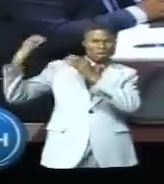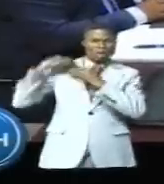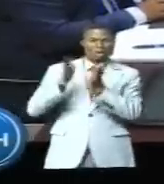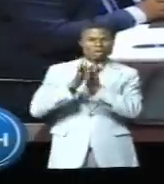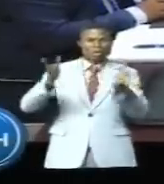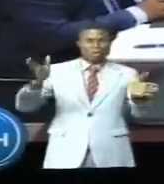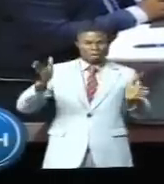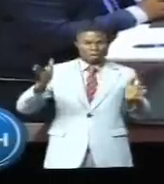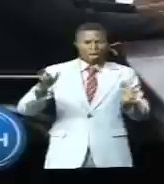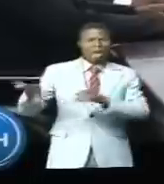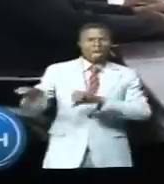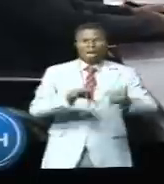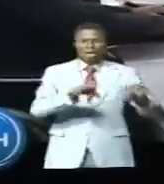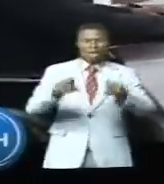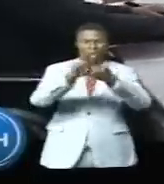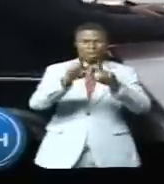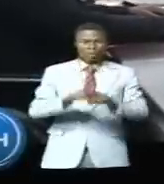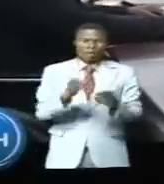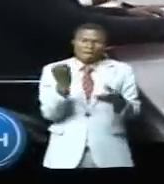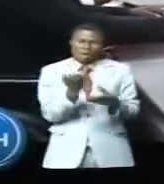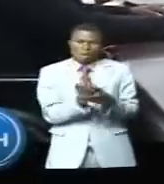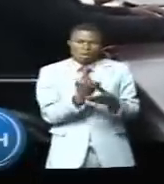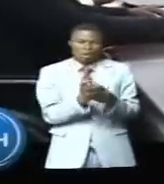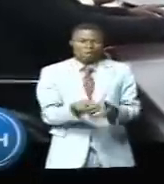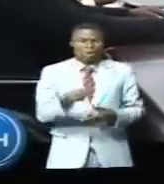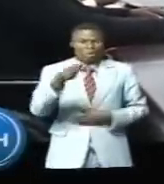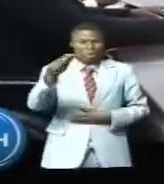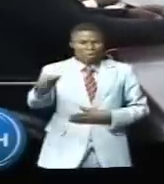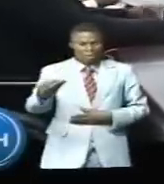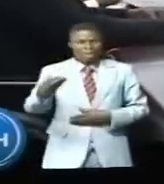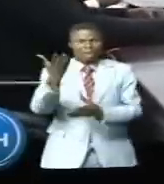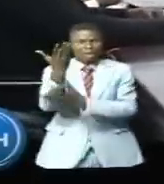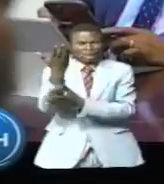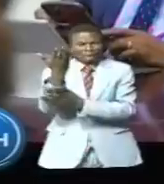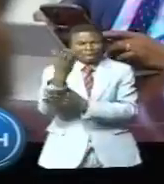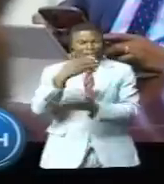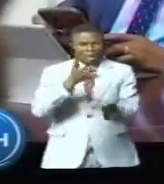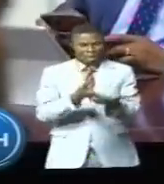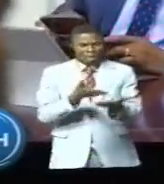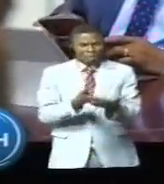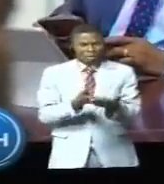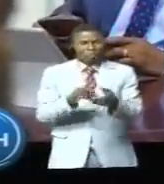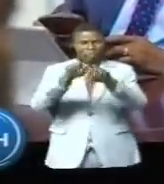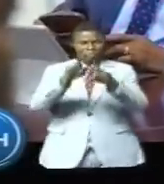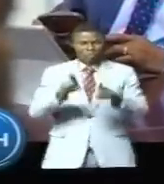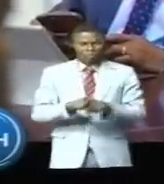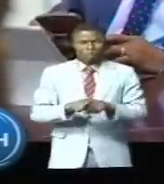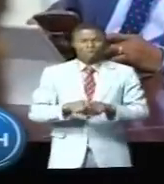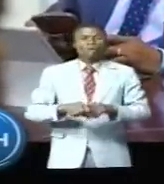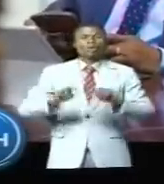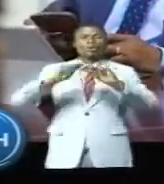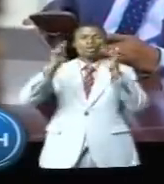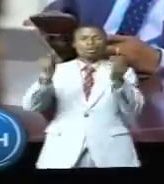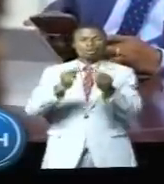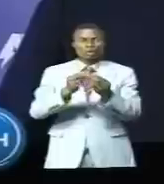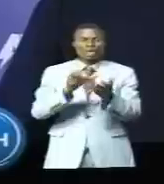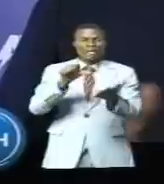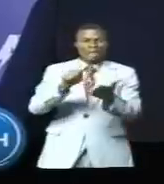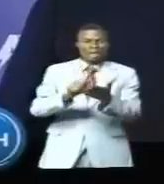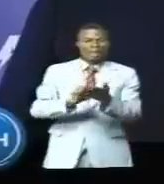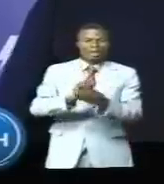des activités ainsi que les documents à produire dont la demande a été faite à SICO Hydro dans une